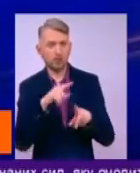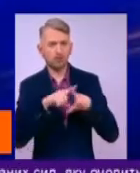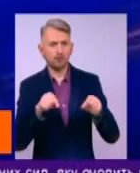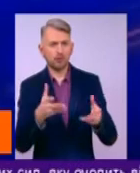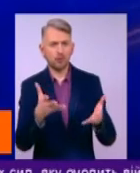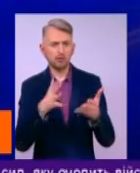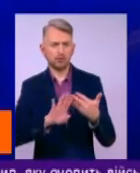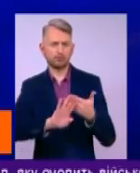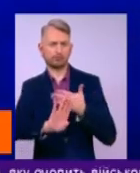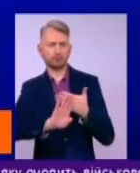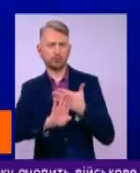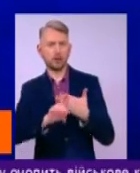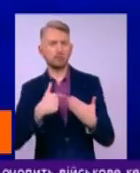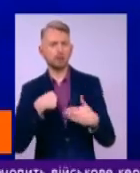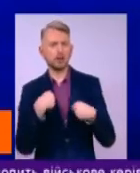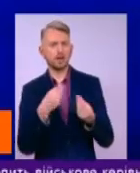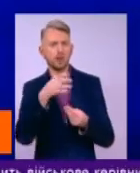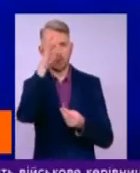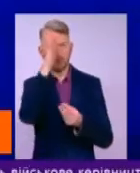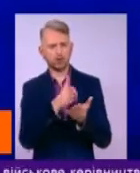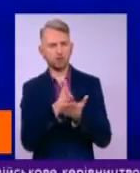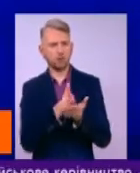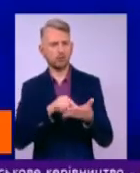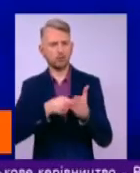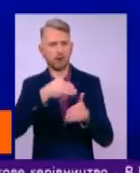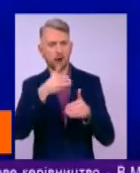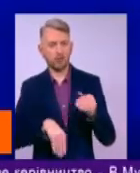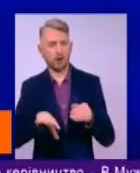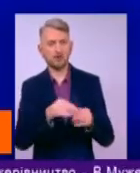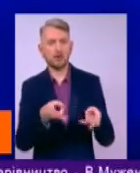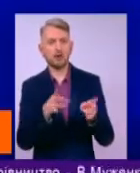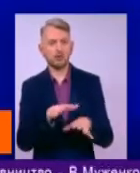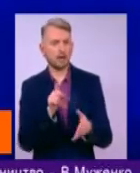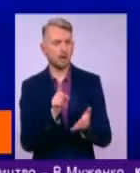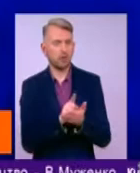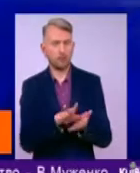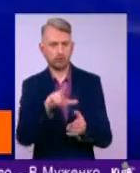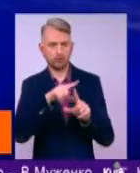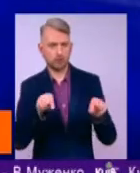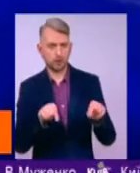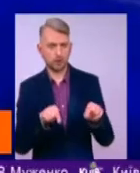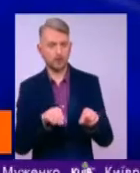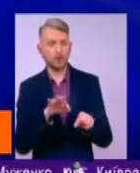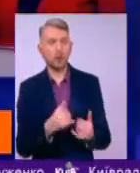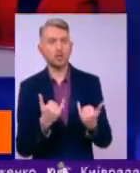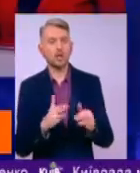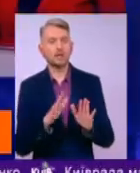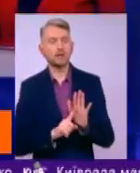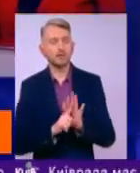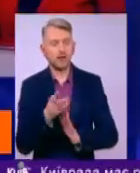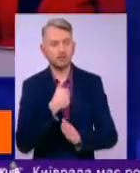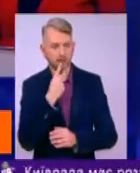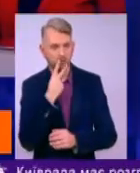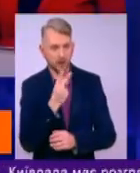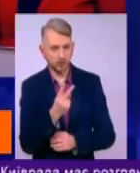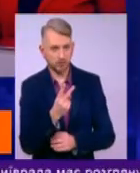чітко відмежувалась. Ми надаємо освітні послуги, крапка. Все решта – це не обов'язок школи. То наразі, от тільки зараз, ми вже